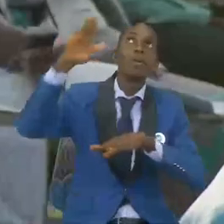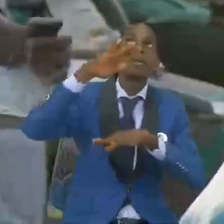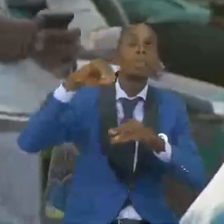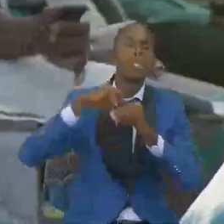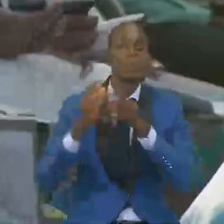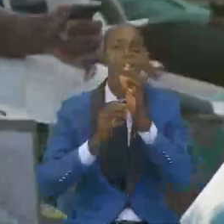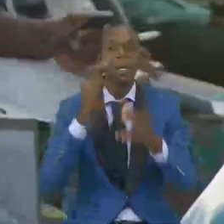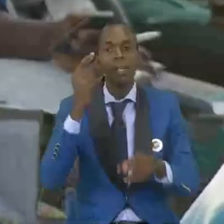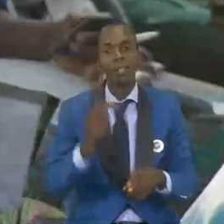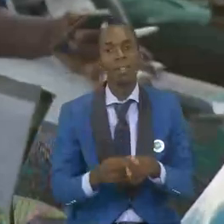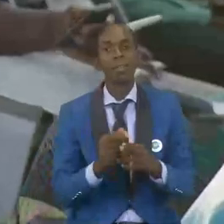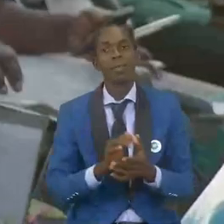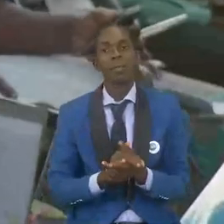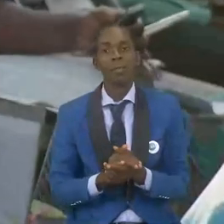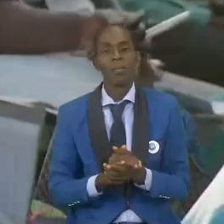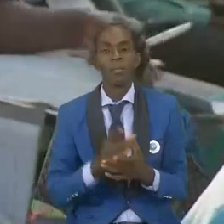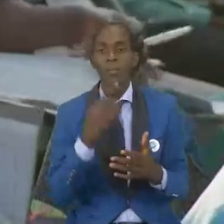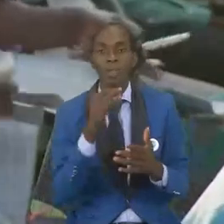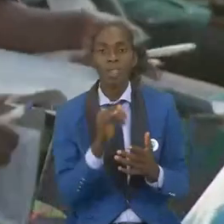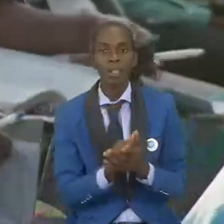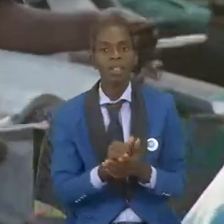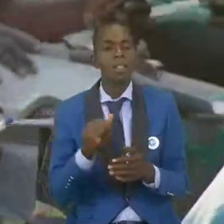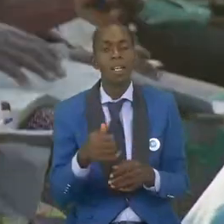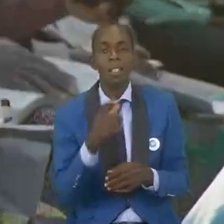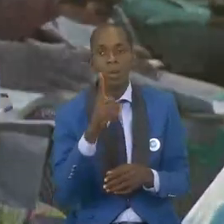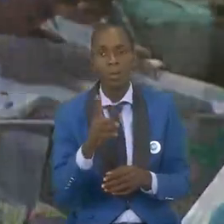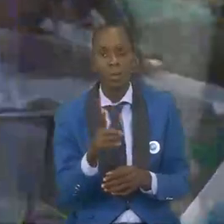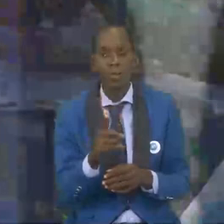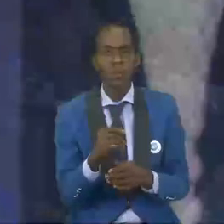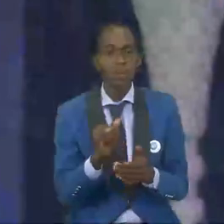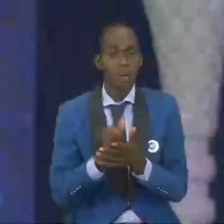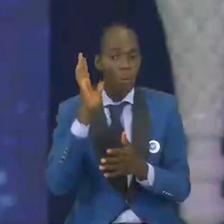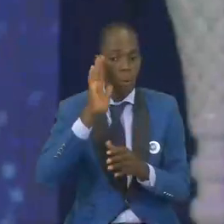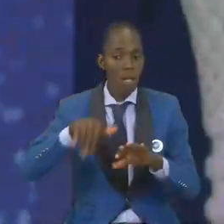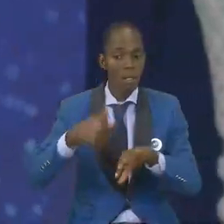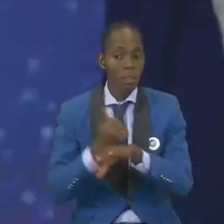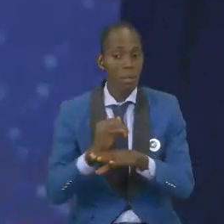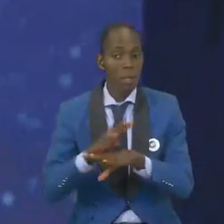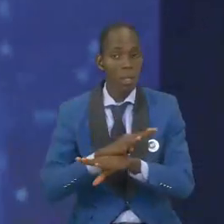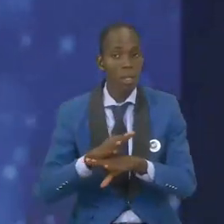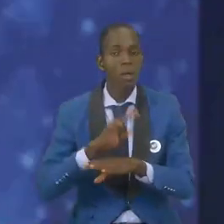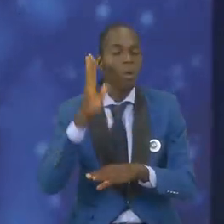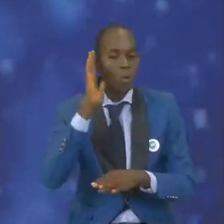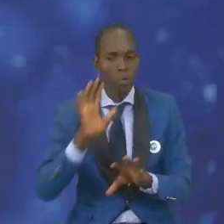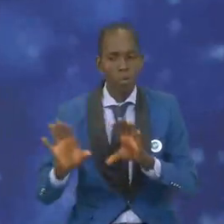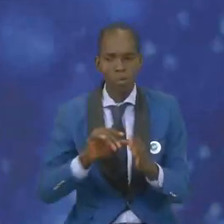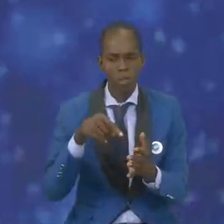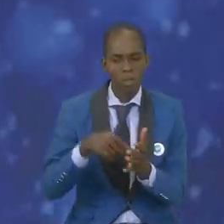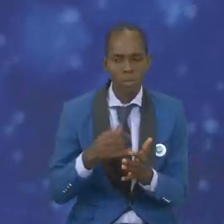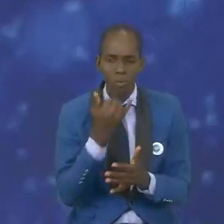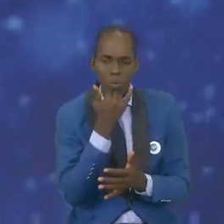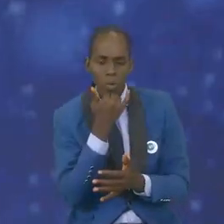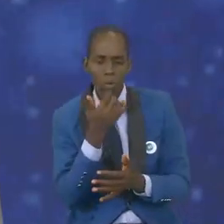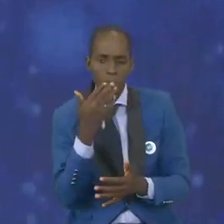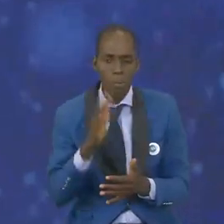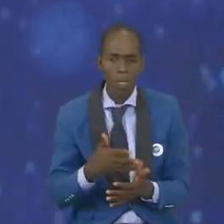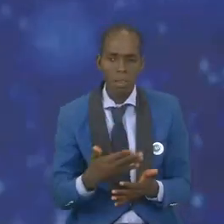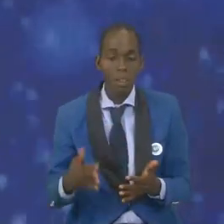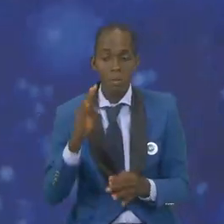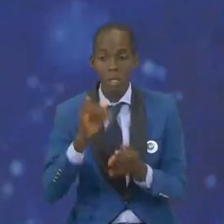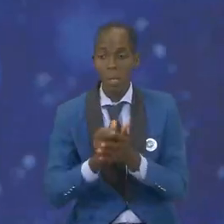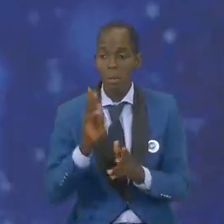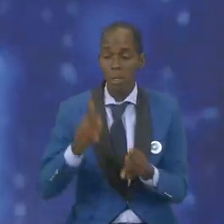Et quand l'examen sera terminé, tu seras au sommet au nom de Jésus. On dit, on a dit hein, que quiconque veut créer